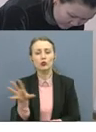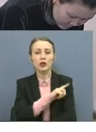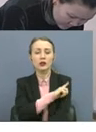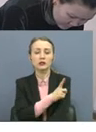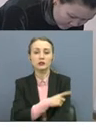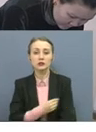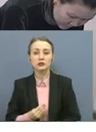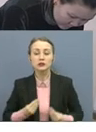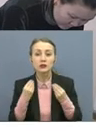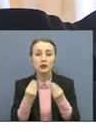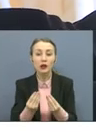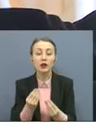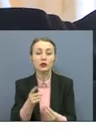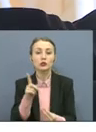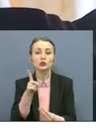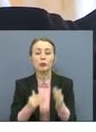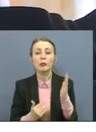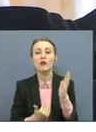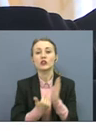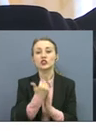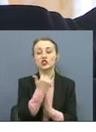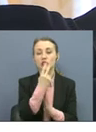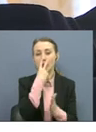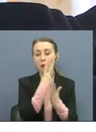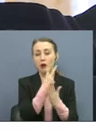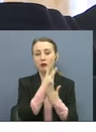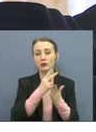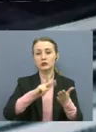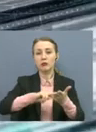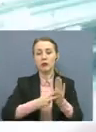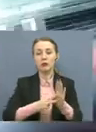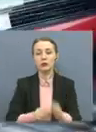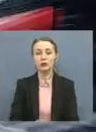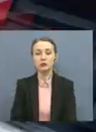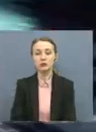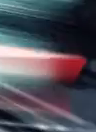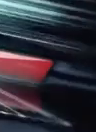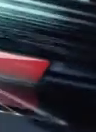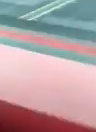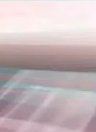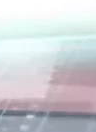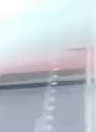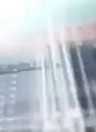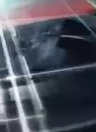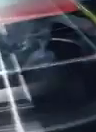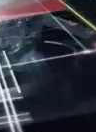жоспар көрсеткіштерін жоғарылатуға бар күшімізді саламыз, дейді аудан әкімі.